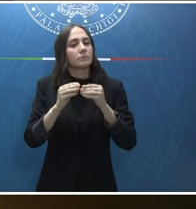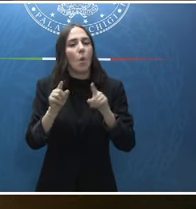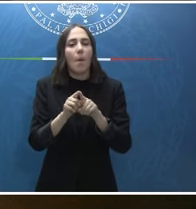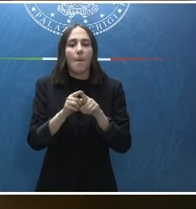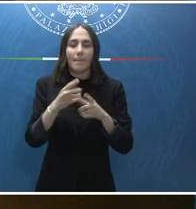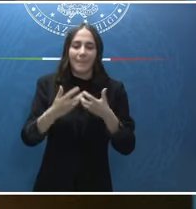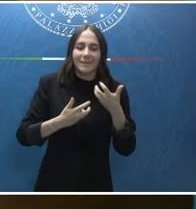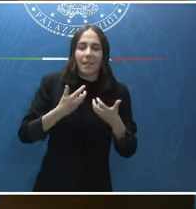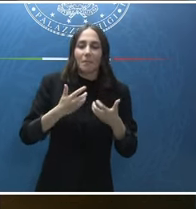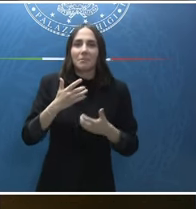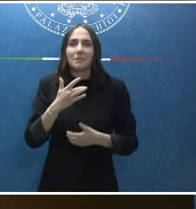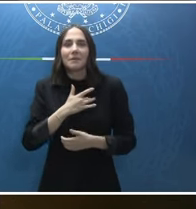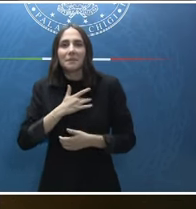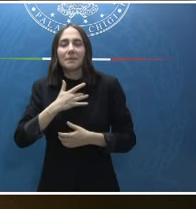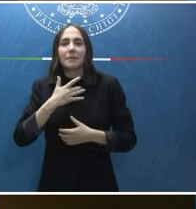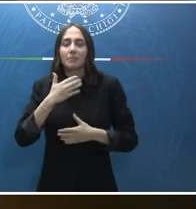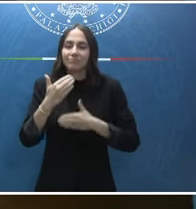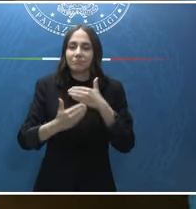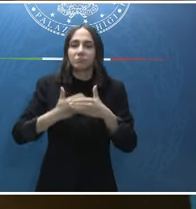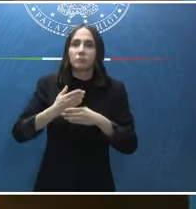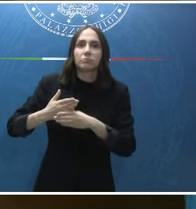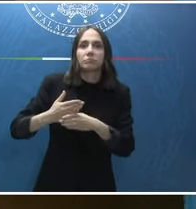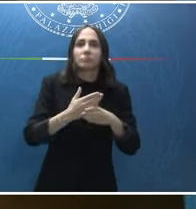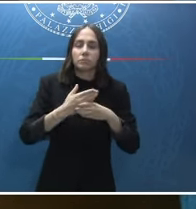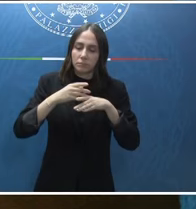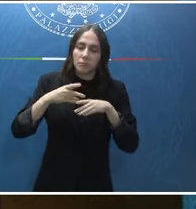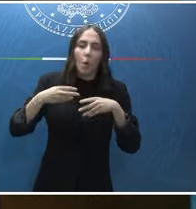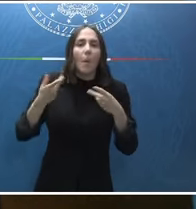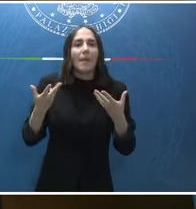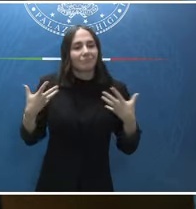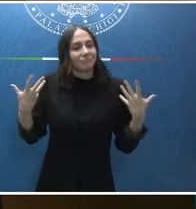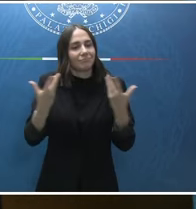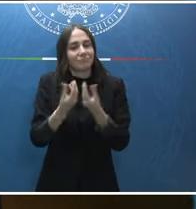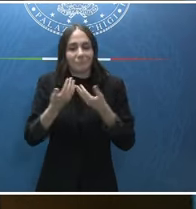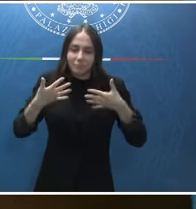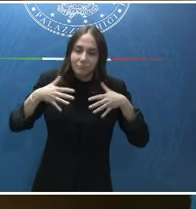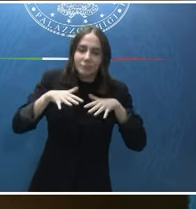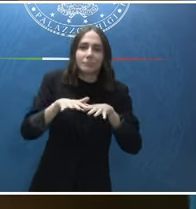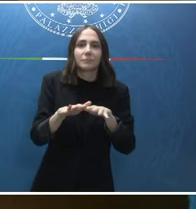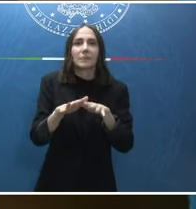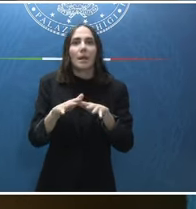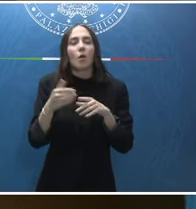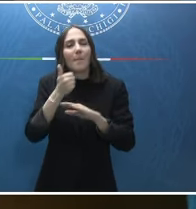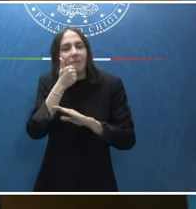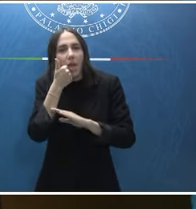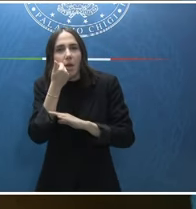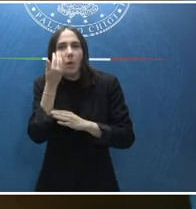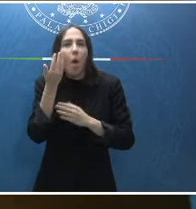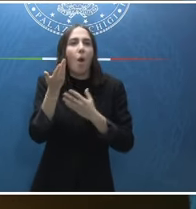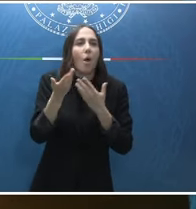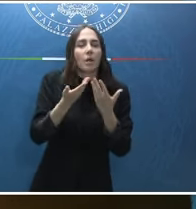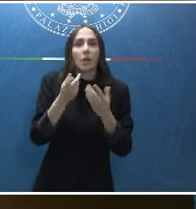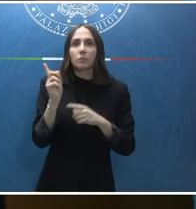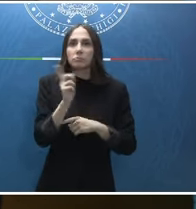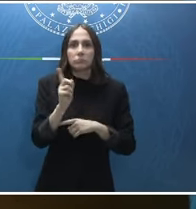emozioni condivise, sul quale si cammina uniti, si impara a non vergognarsi e a cercare l'aiuto degli